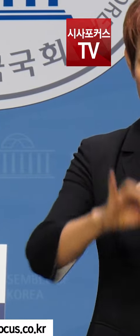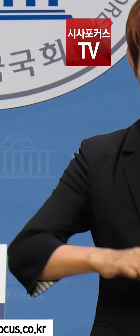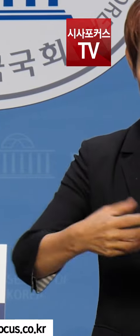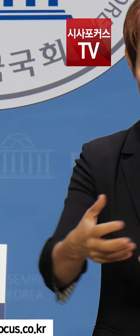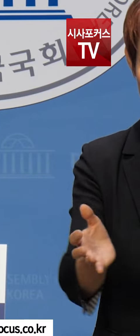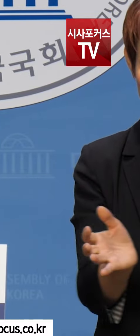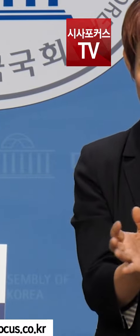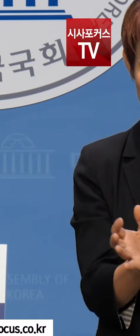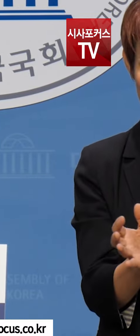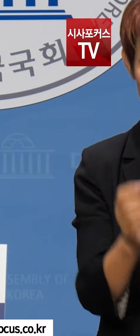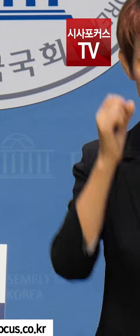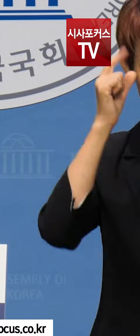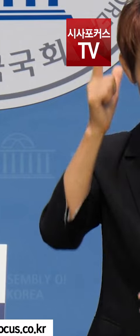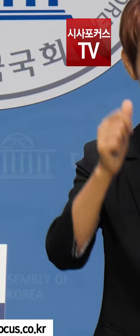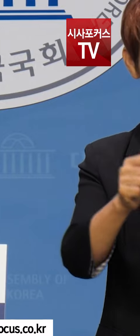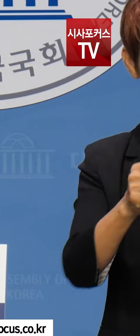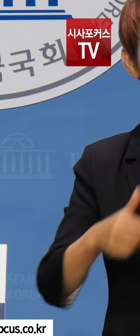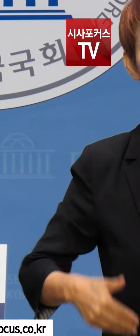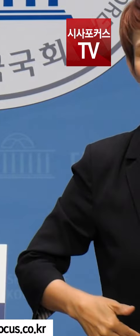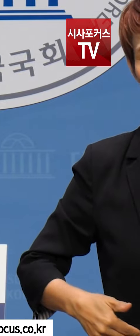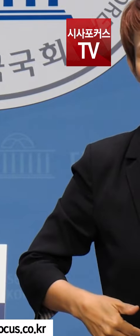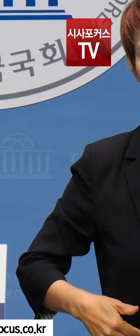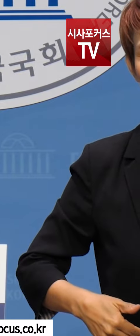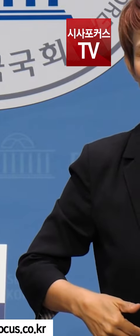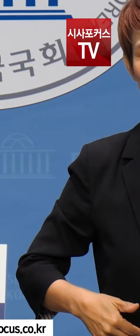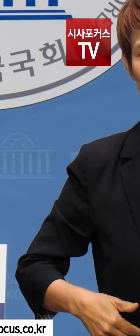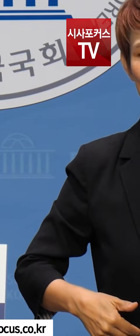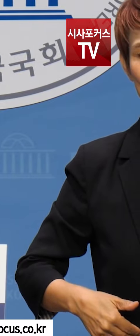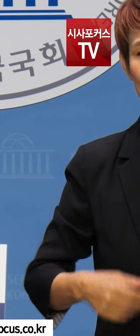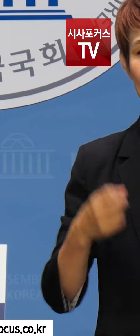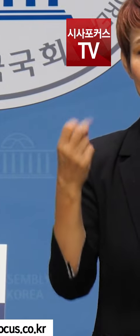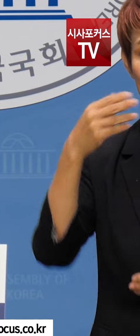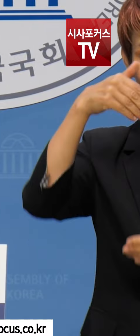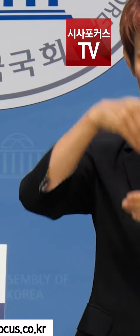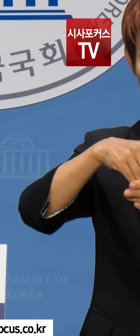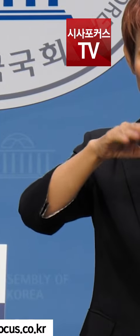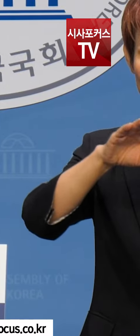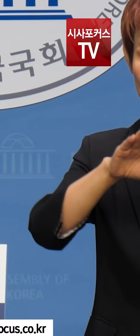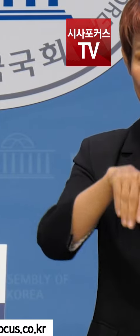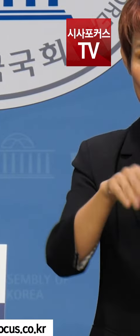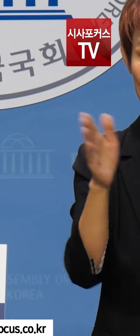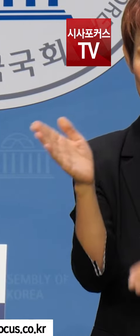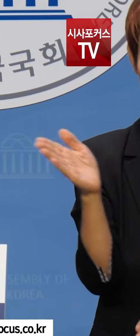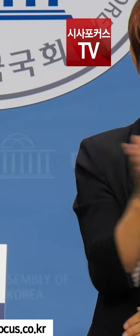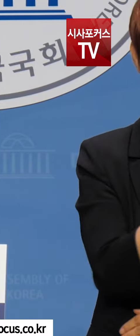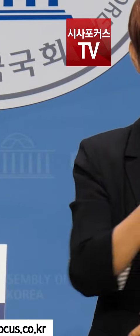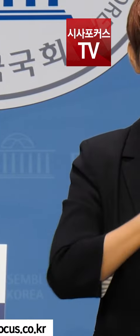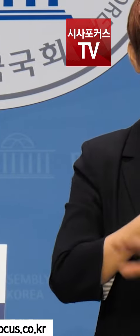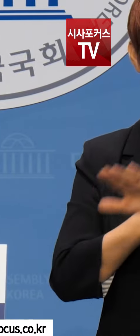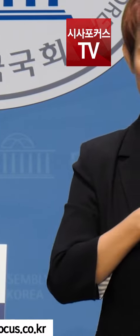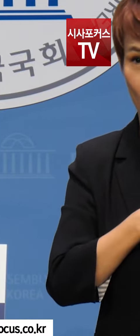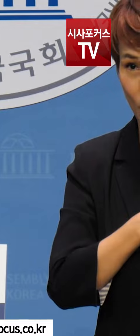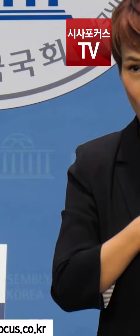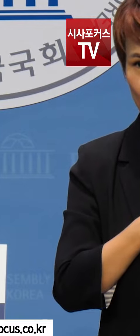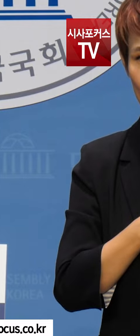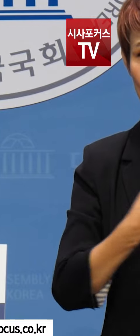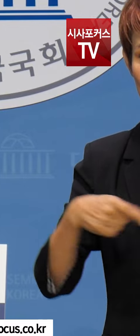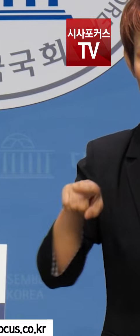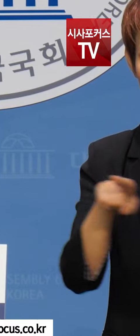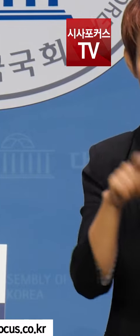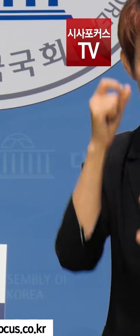정당은 인재를 필요로 합니다. 다가오는 재보궐선거를 시작으로 당원들과 인재